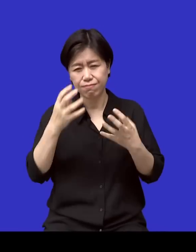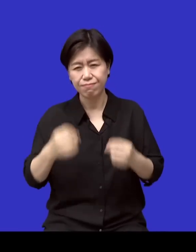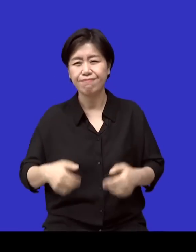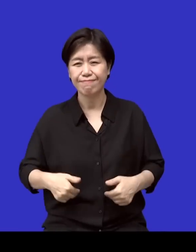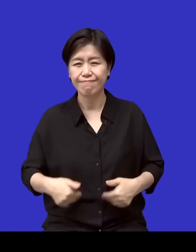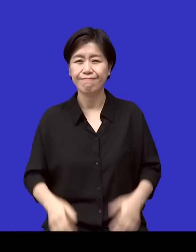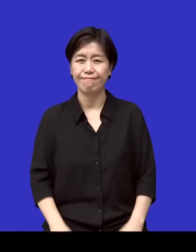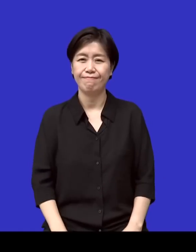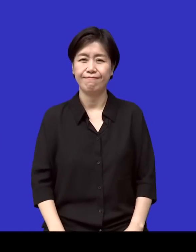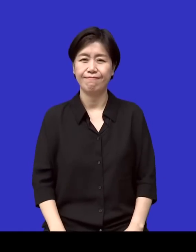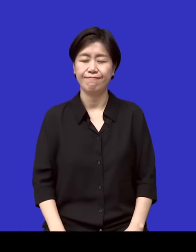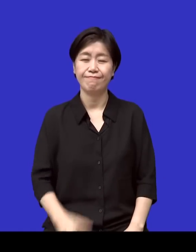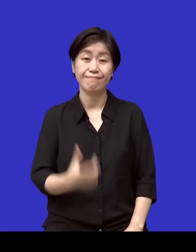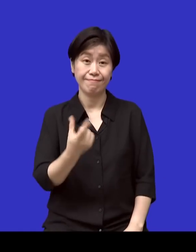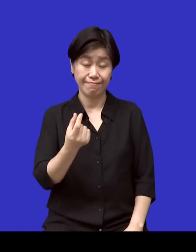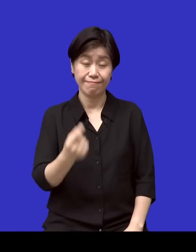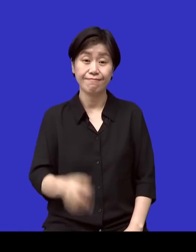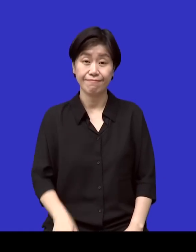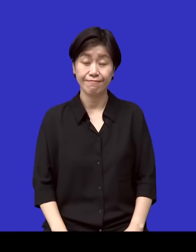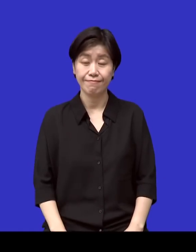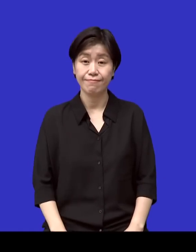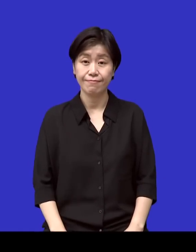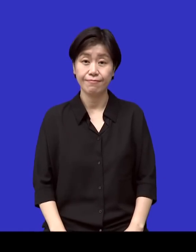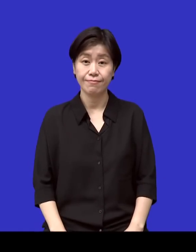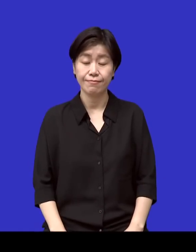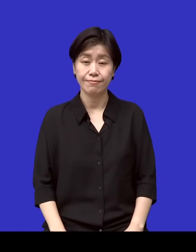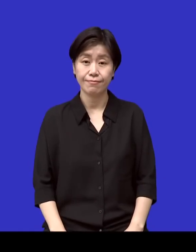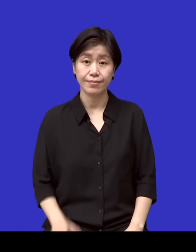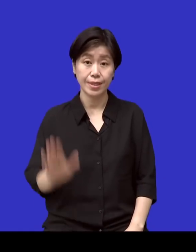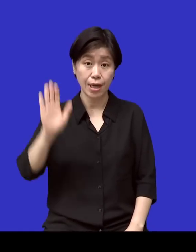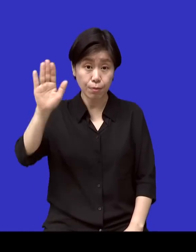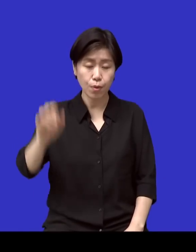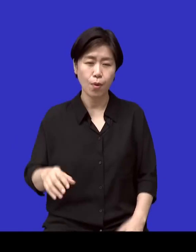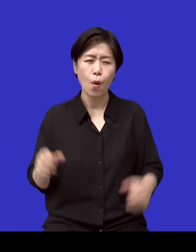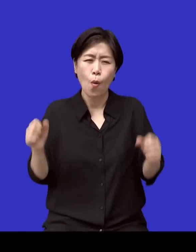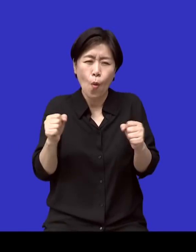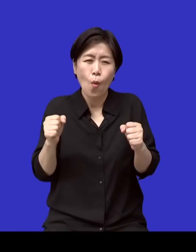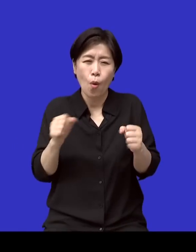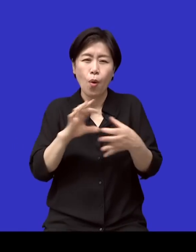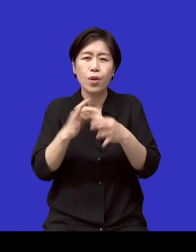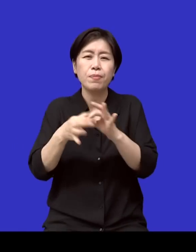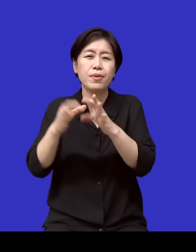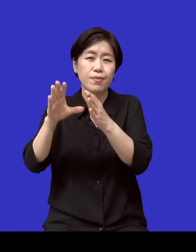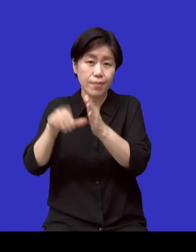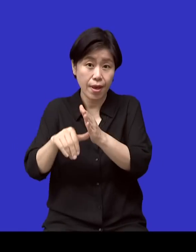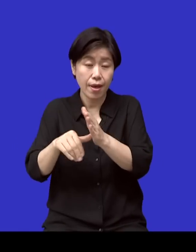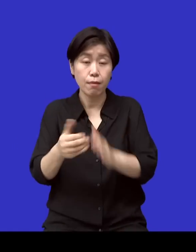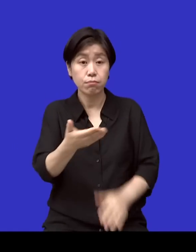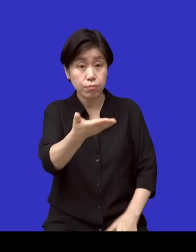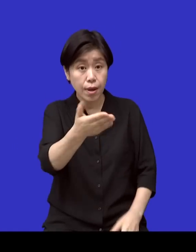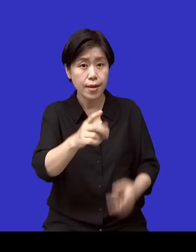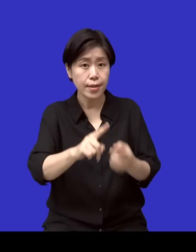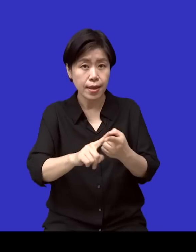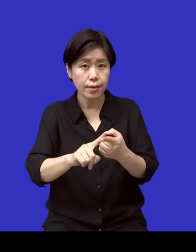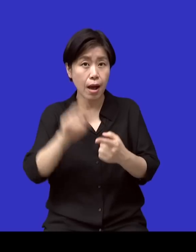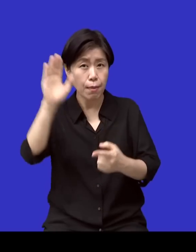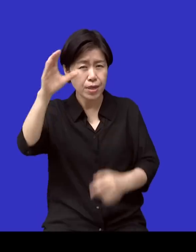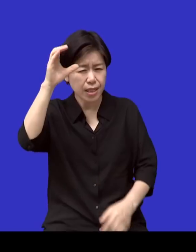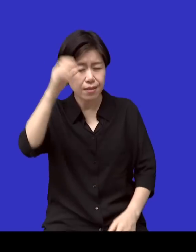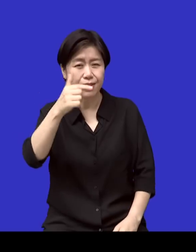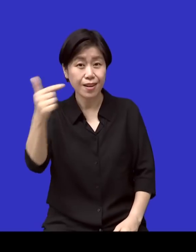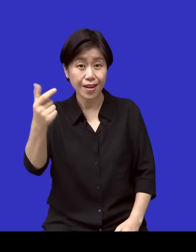생각하고 있습니다. 네, 뭐 아마 알파이스키계에서도 아마 우리 동계올림 그 종목 중에서도 이제 김소희 선수에게 갖는 기대가 클 거라 생각이